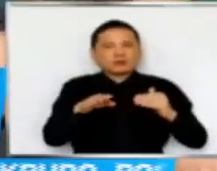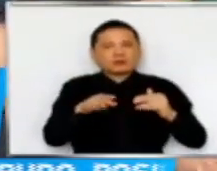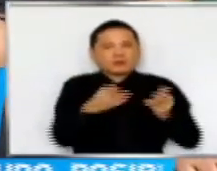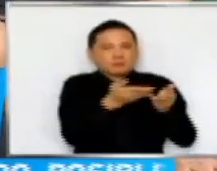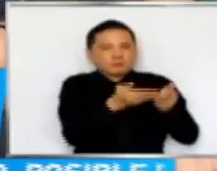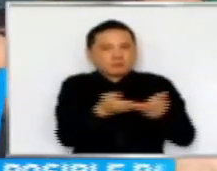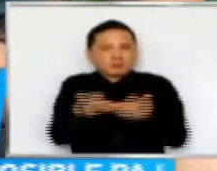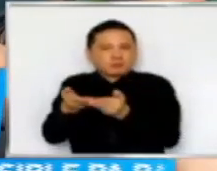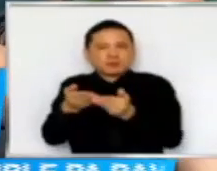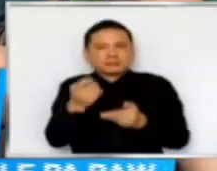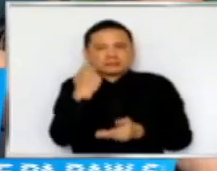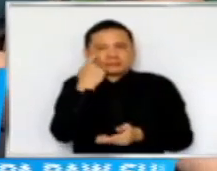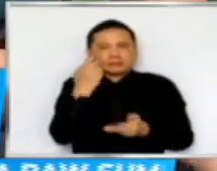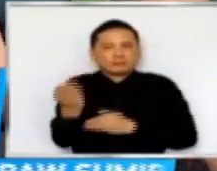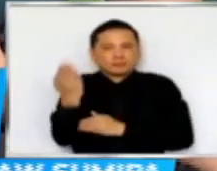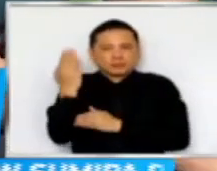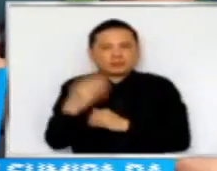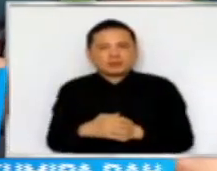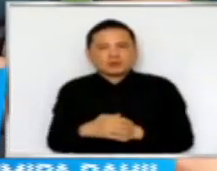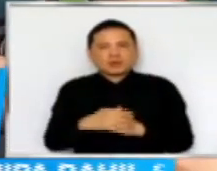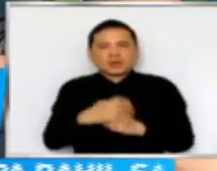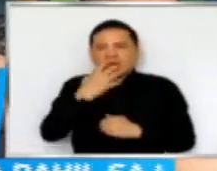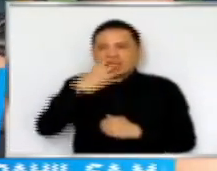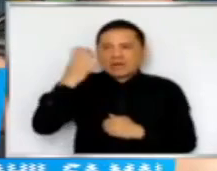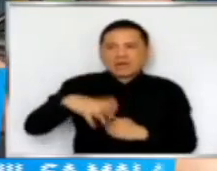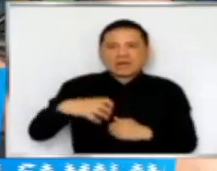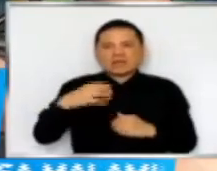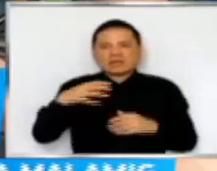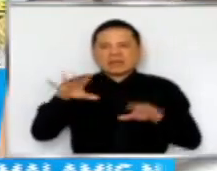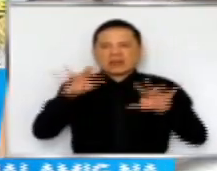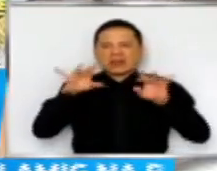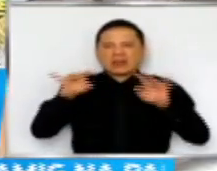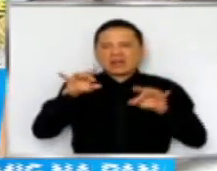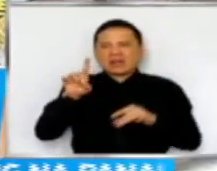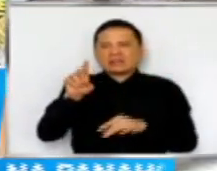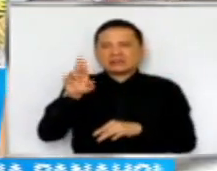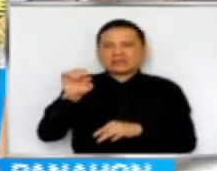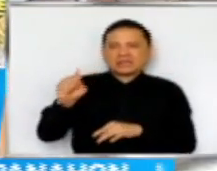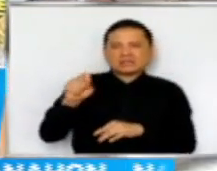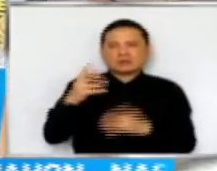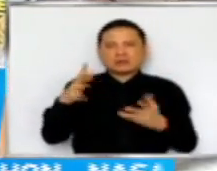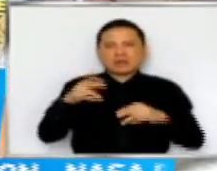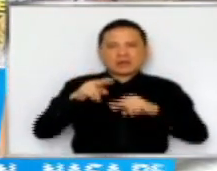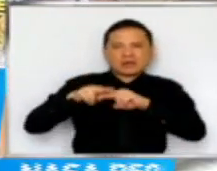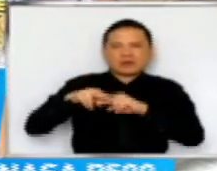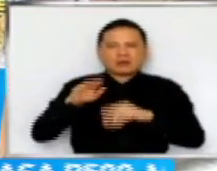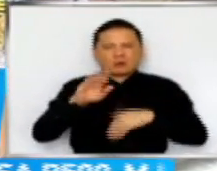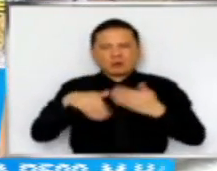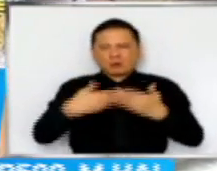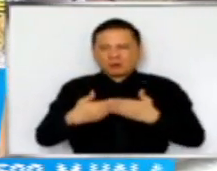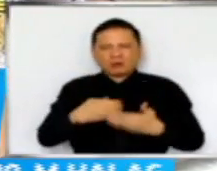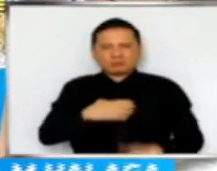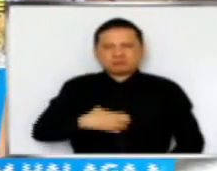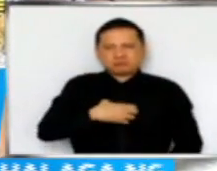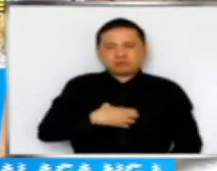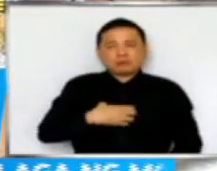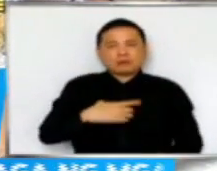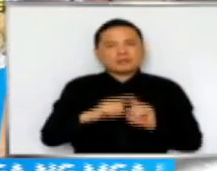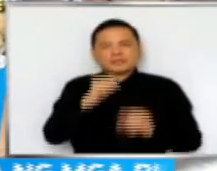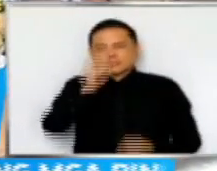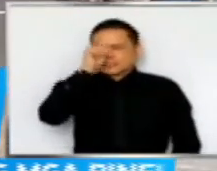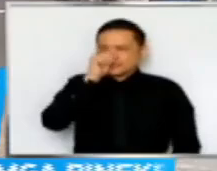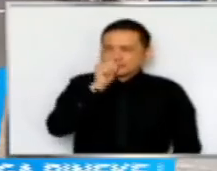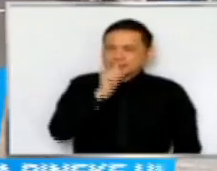kaninang umaga. Mainit, maalikabok at walang maupuan. Yan ang reklamo ng mga pasahero. Pero tinataga ng mga kagaya ni